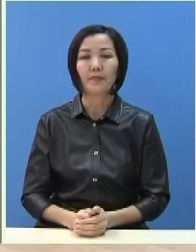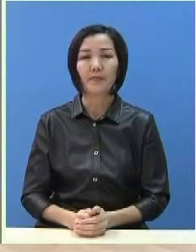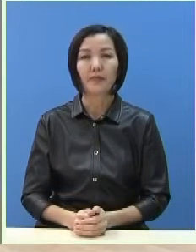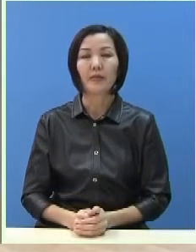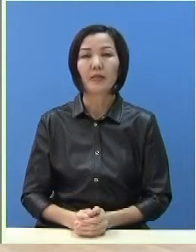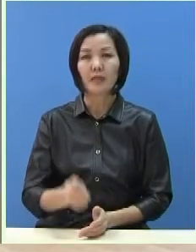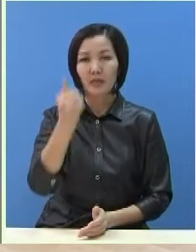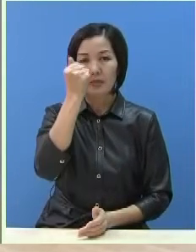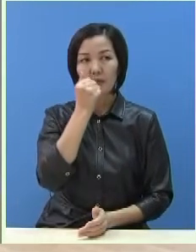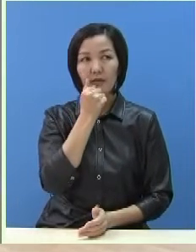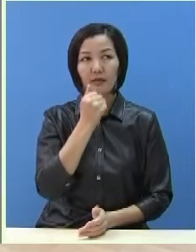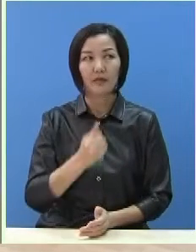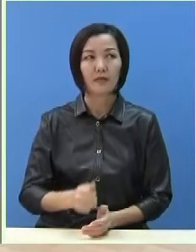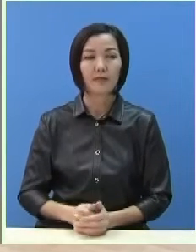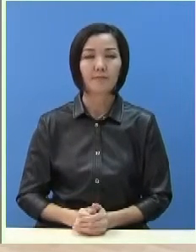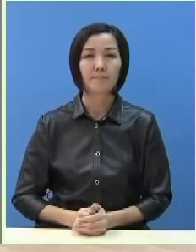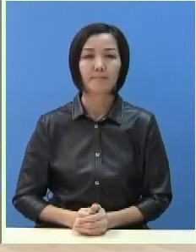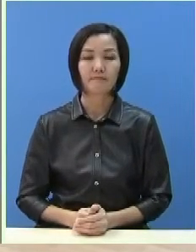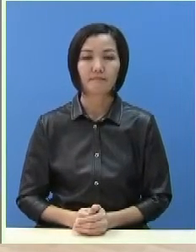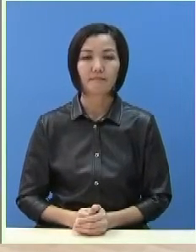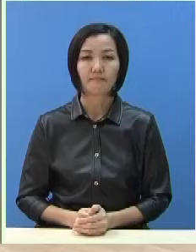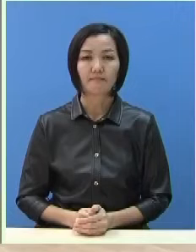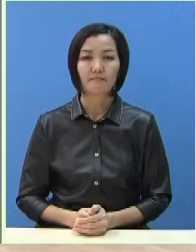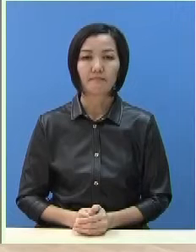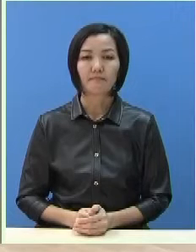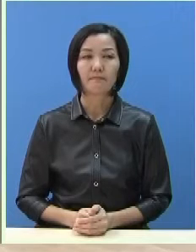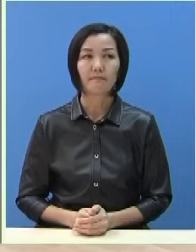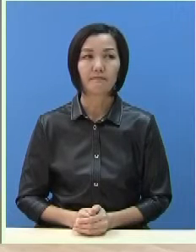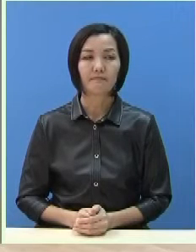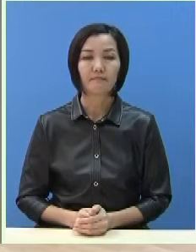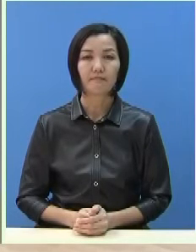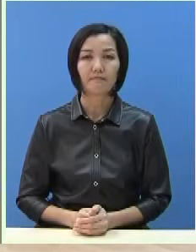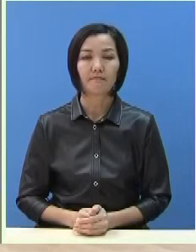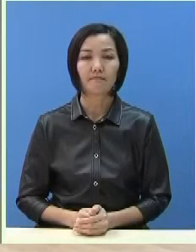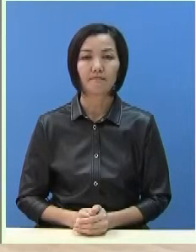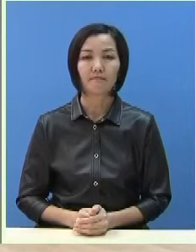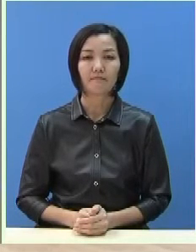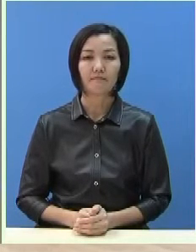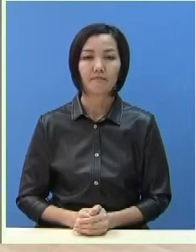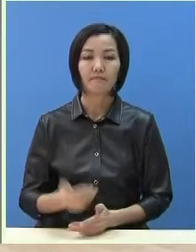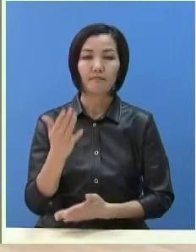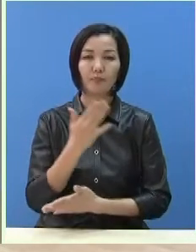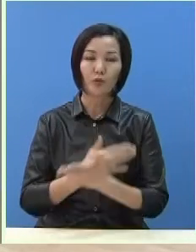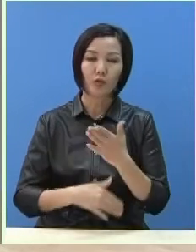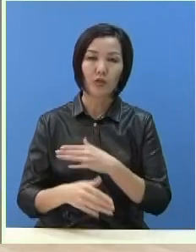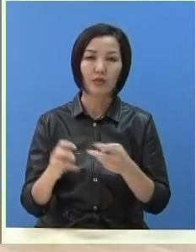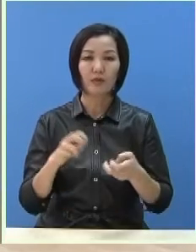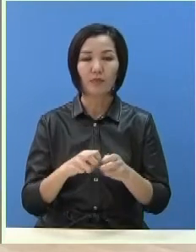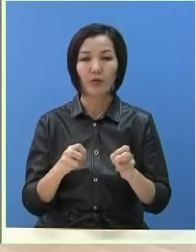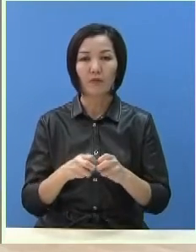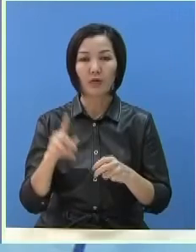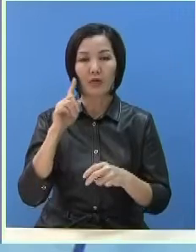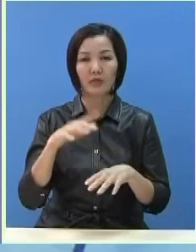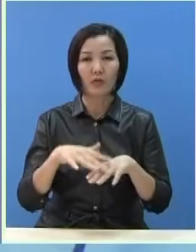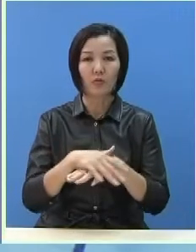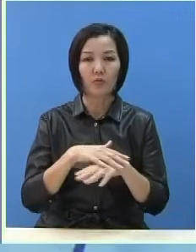Рахмет. Сауан тыңды. Түсінгендей болдық. Не себепті? Жауап бере аласыздар ма? Мүгедектердің мәселесін көтермей, қазақ